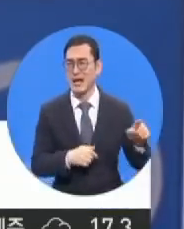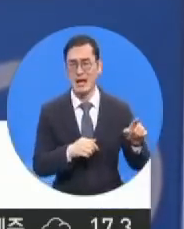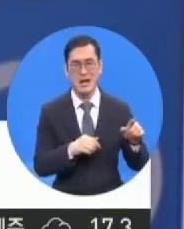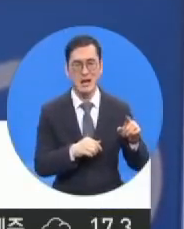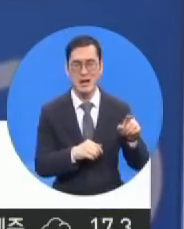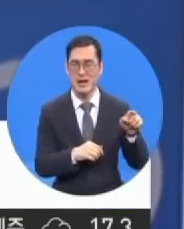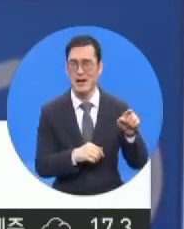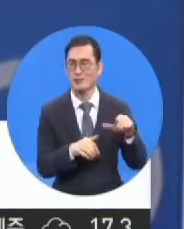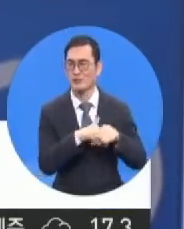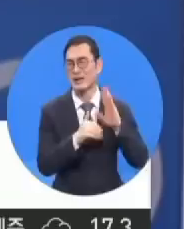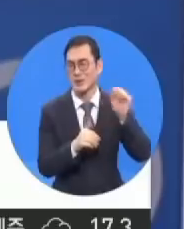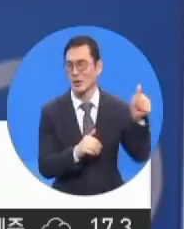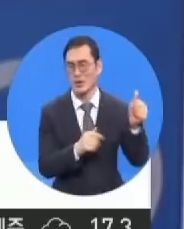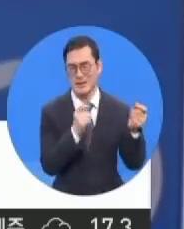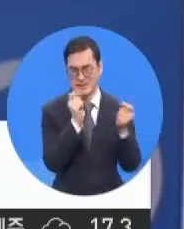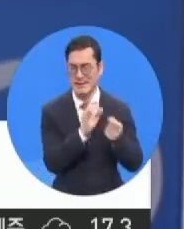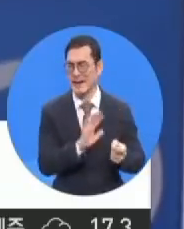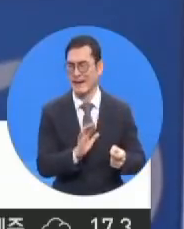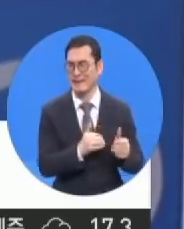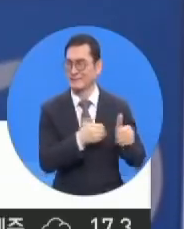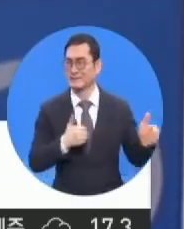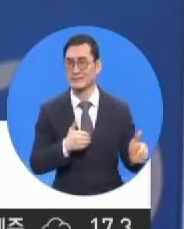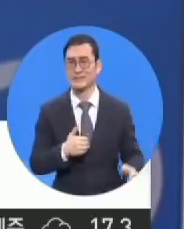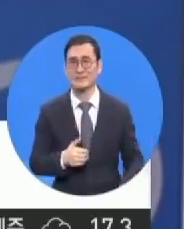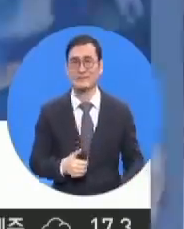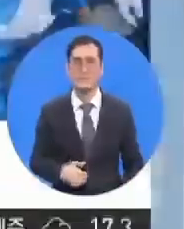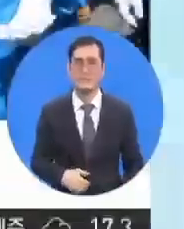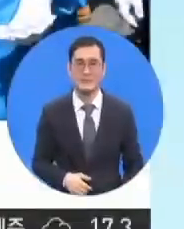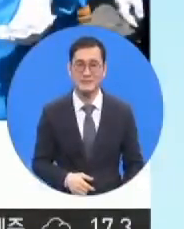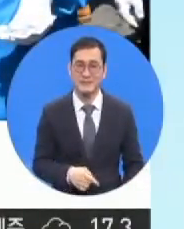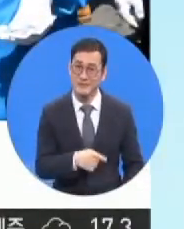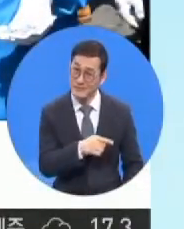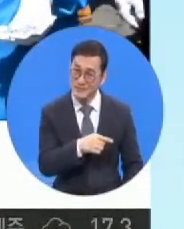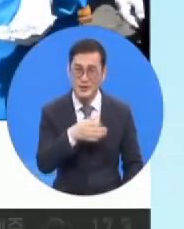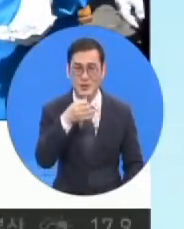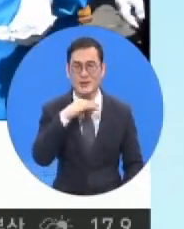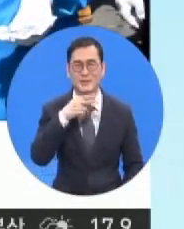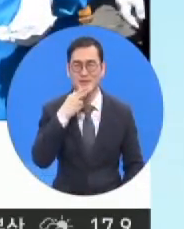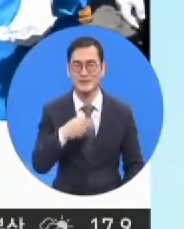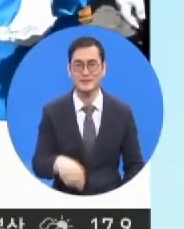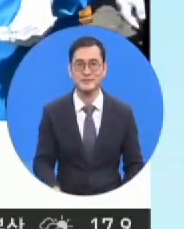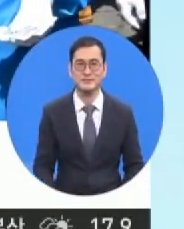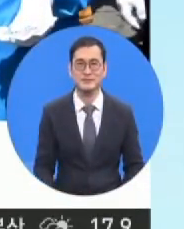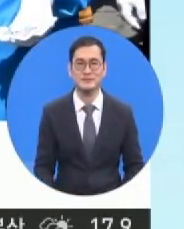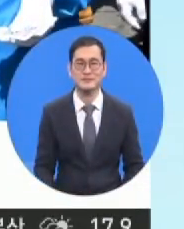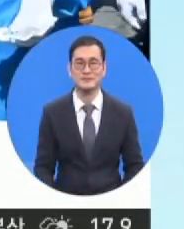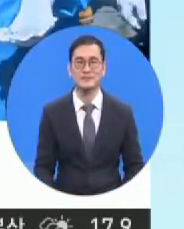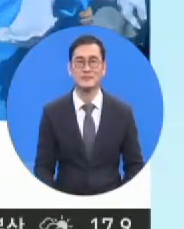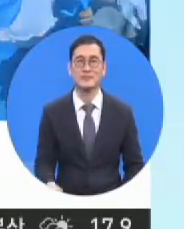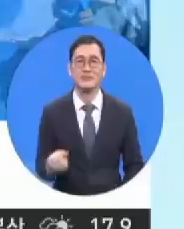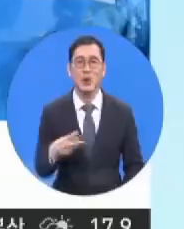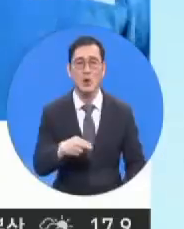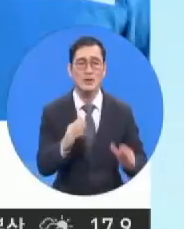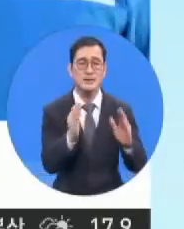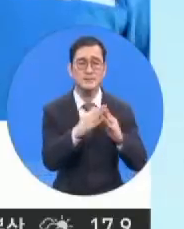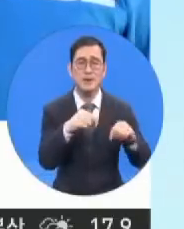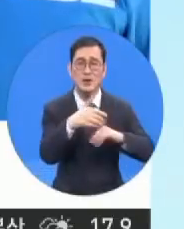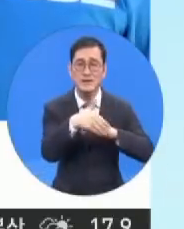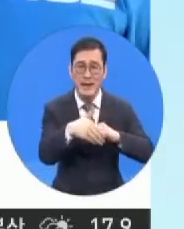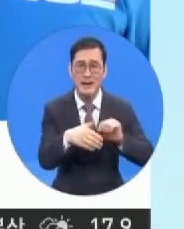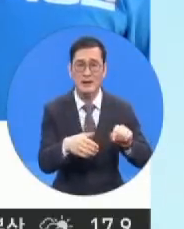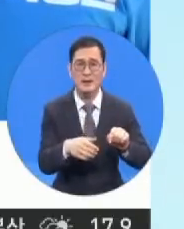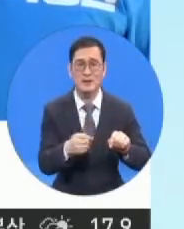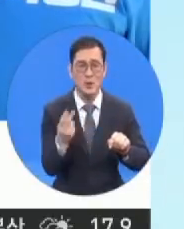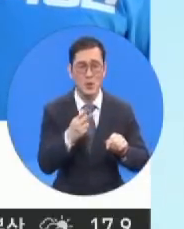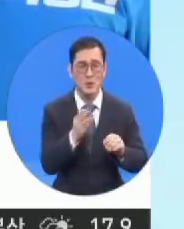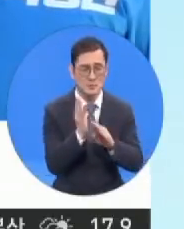않을 거라고 보고요. 네. 그다음에 이번 선거는 뭐 부동산 문제에 대한 그 민심의 분노, 그다음에 그 내로남불식의 어떤 도덕성